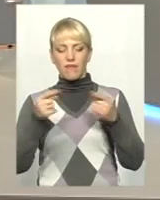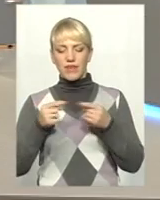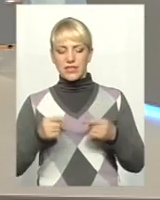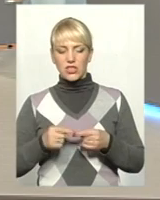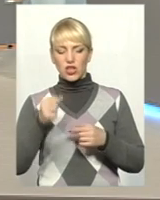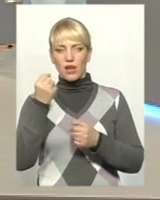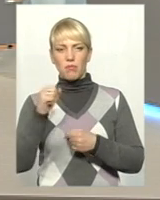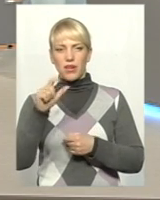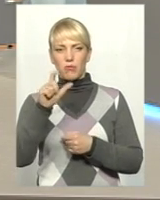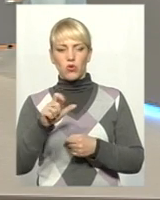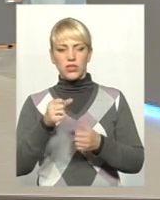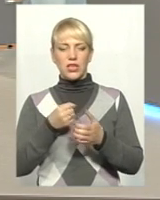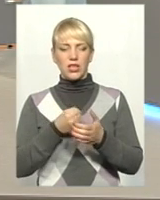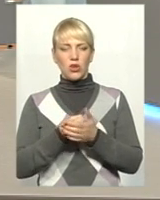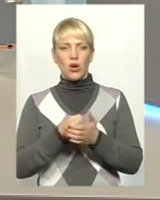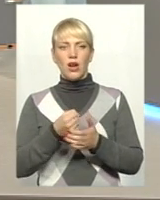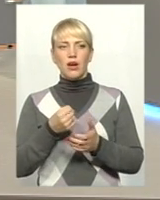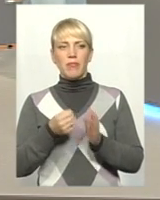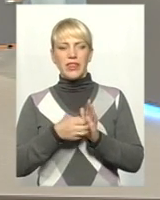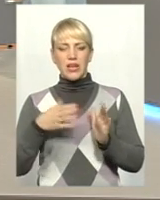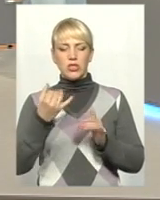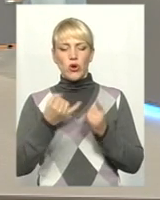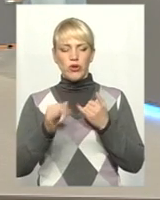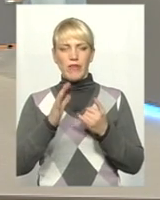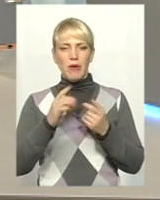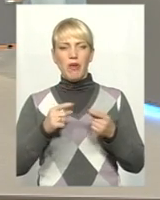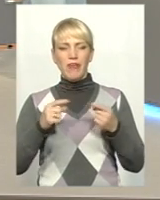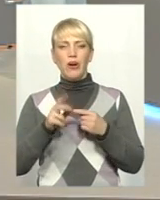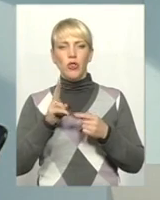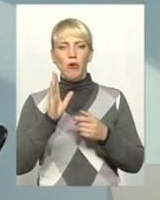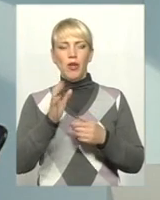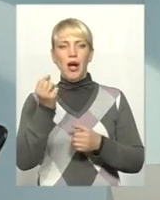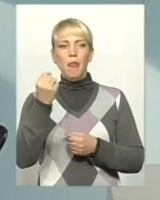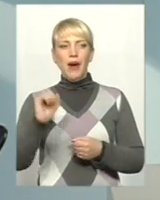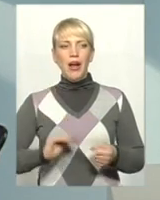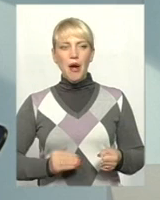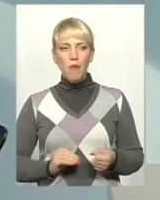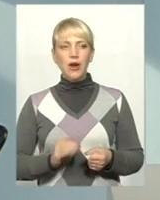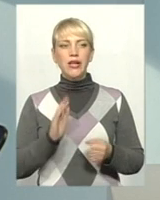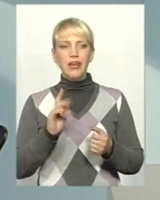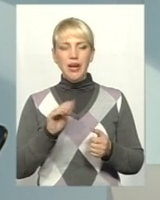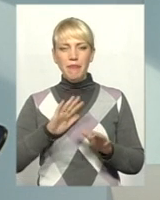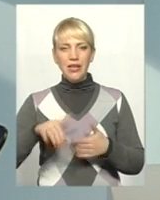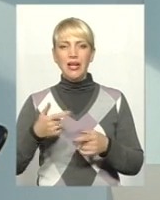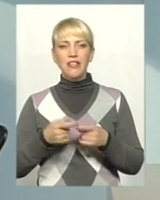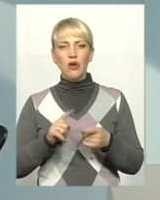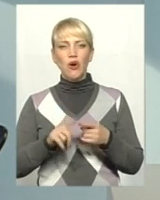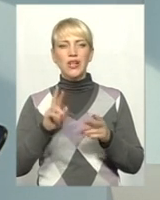до 15 жовтня повинна все-таки визначити, хто буде переможцем. І після цього, як